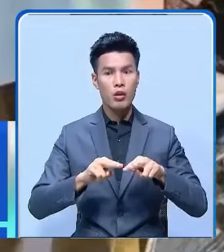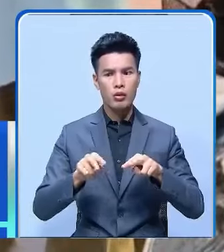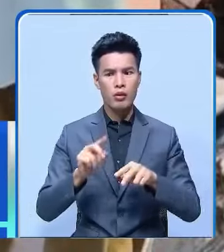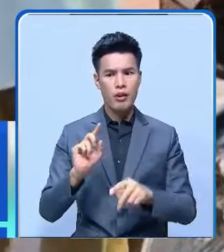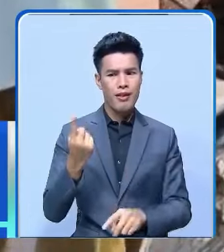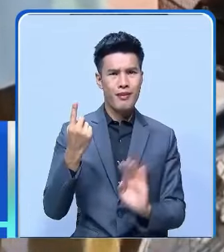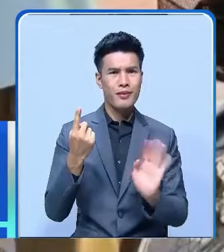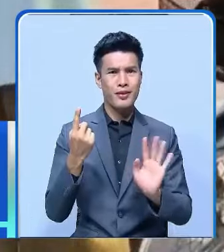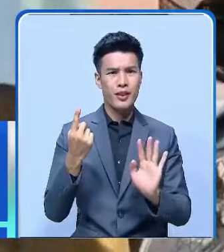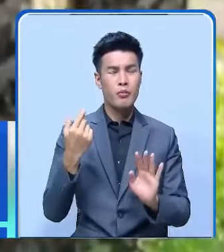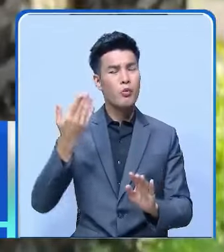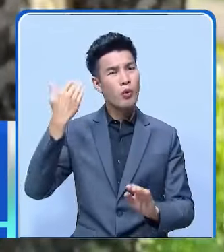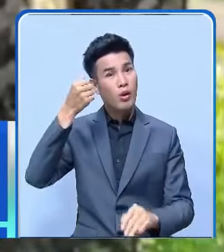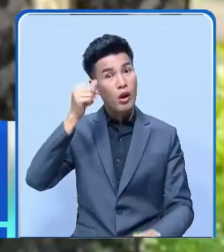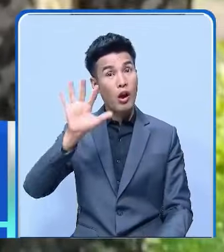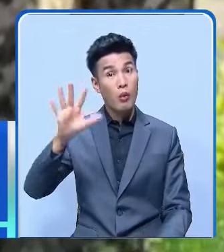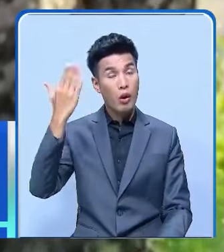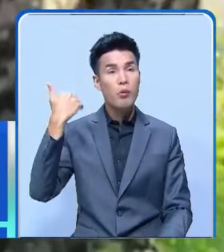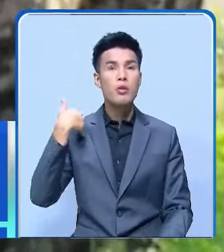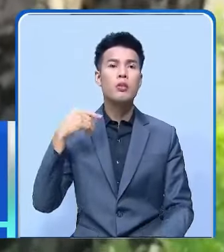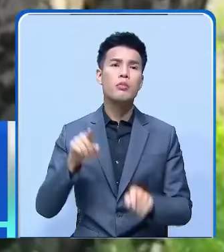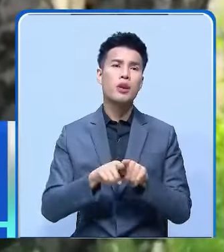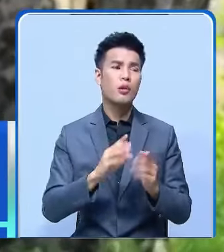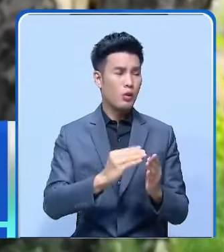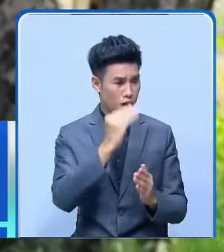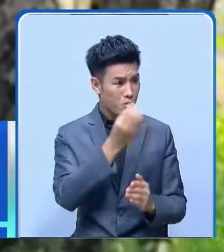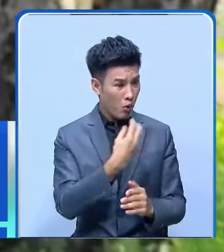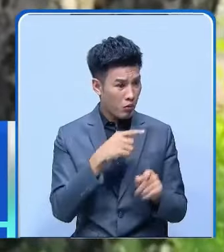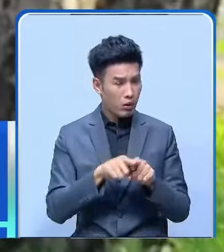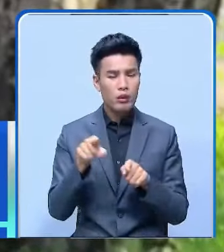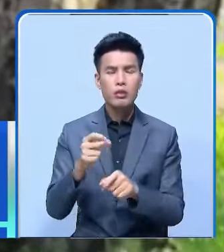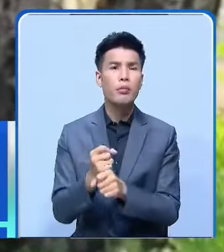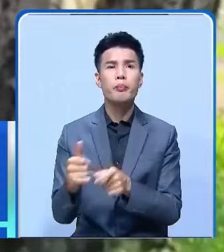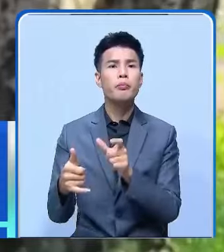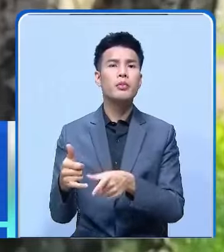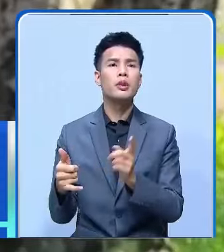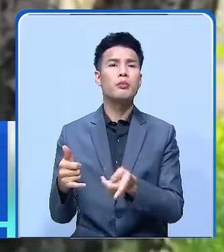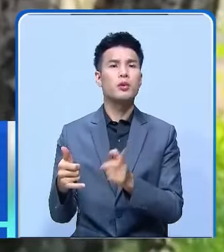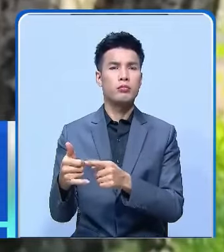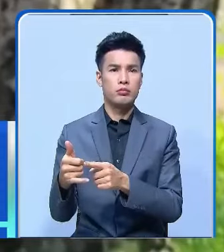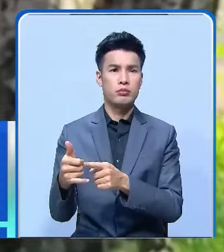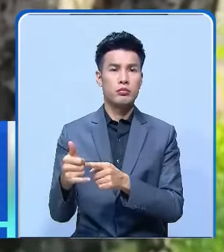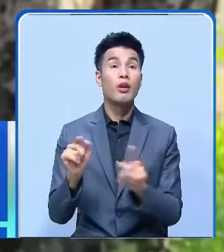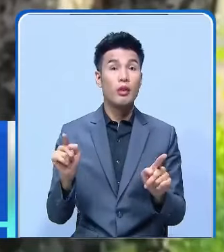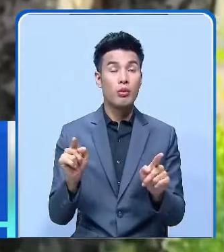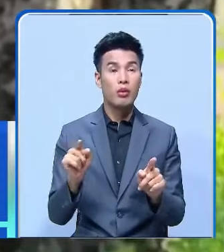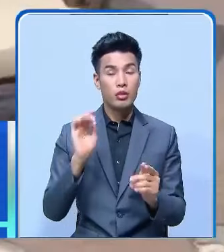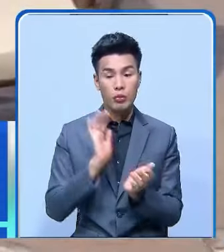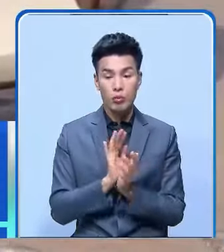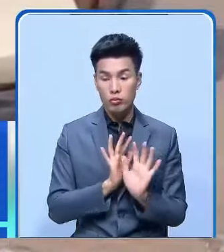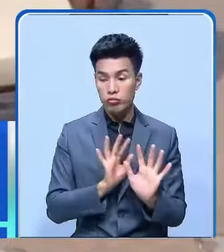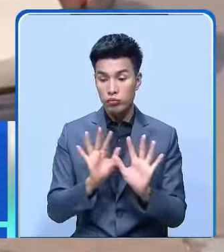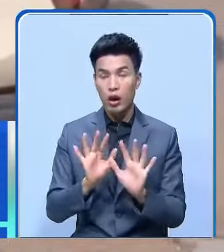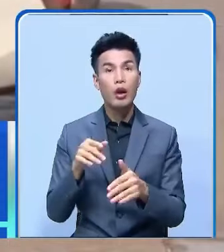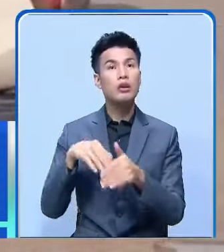แรก5วันก่อนก็มีเด็กนักเรียนมาแจ้งบอกว่าเขาก็ทำแบบนี้แหละแต่ตอนนั้นน่ะคือพอตำรวจมาปุ๊บเขาหนี